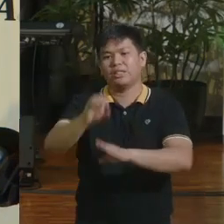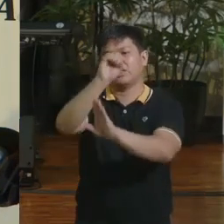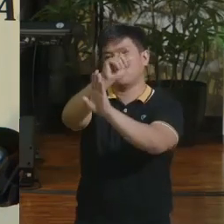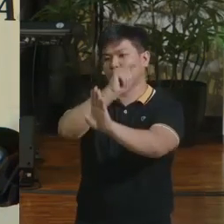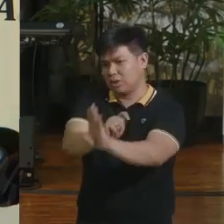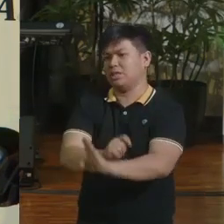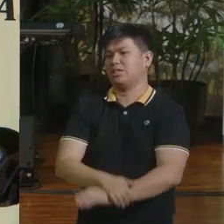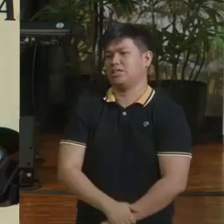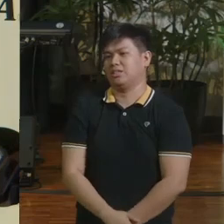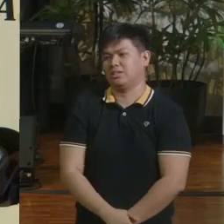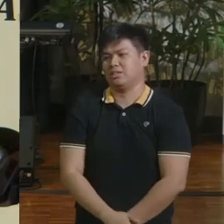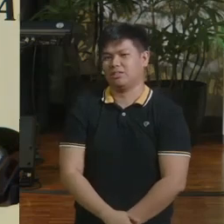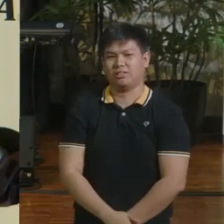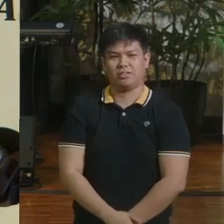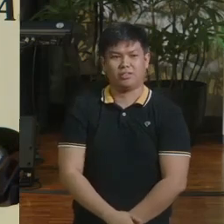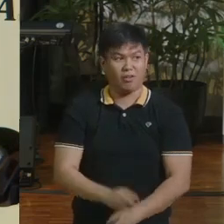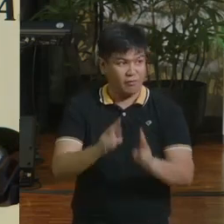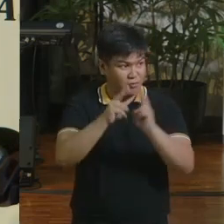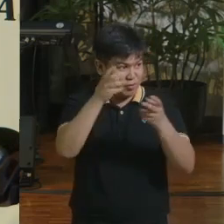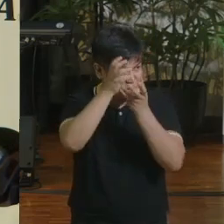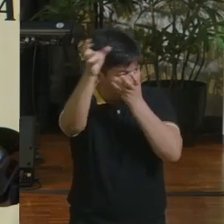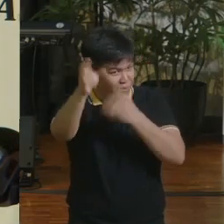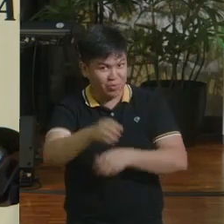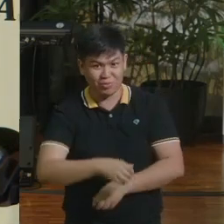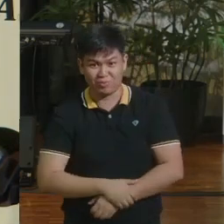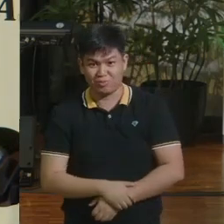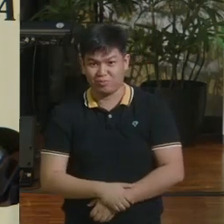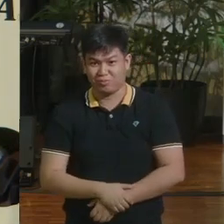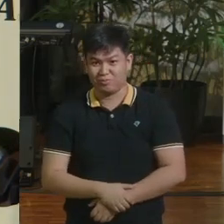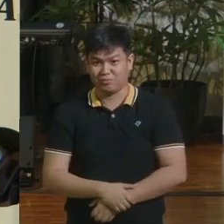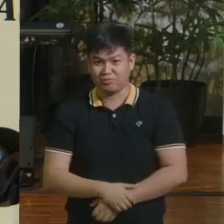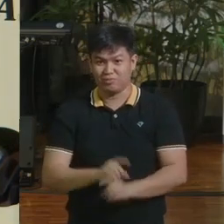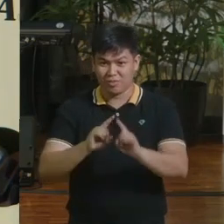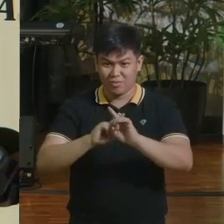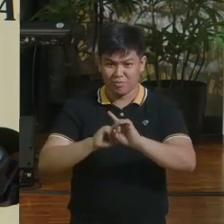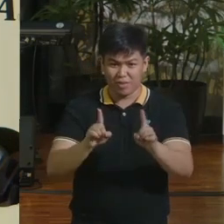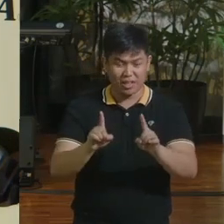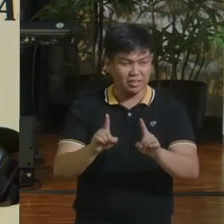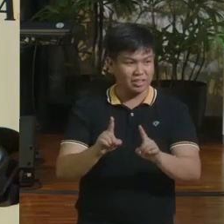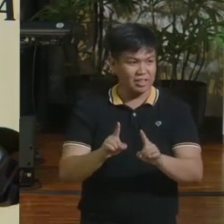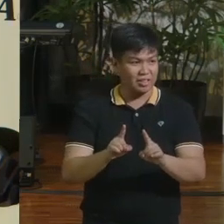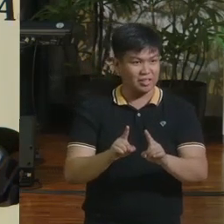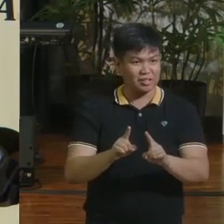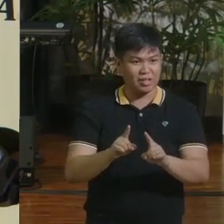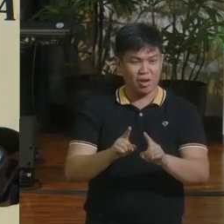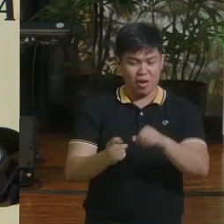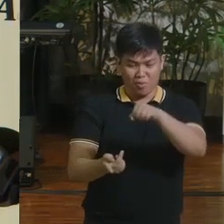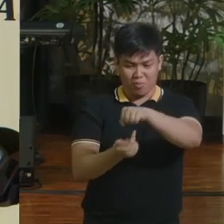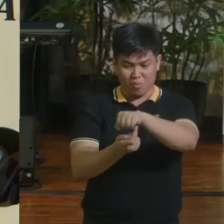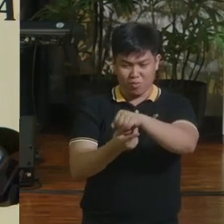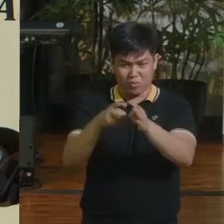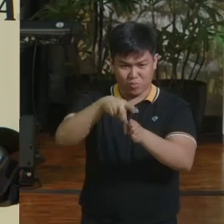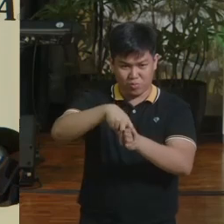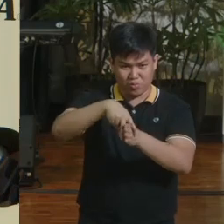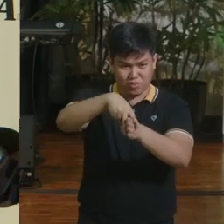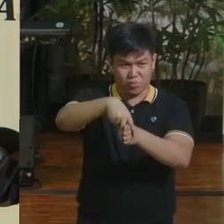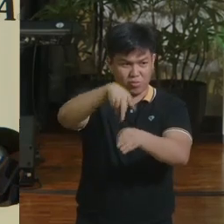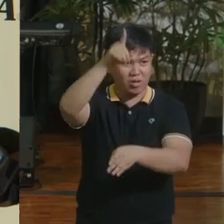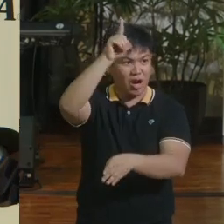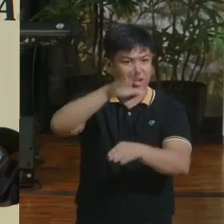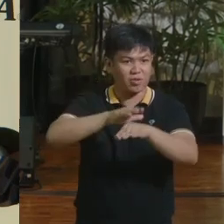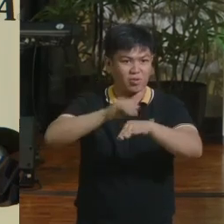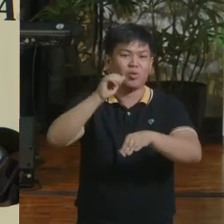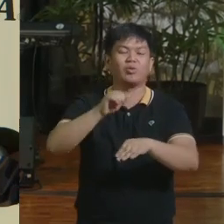Kristo. Ano nangyari? Yung kanyang mahimalang pagkakatawag upang ipahayag si Kristo sa